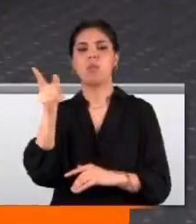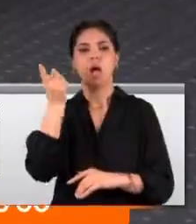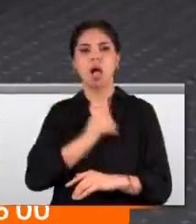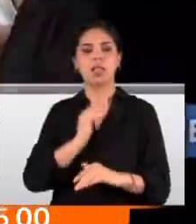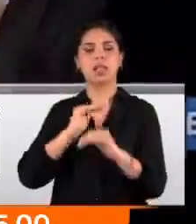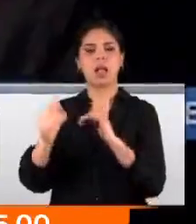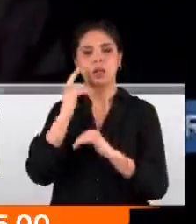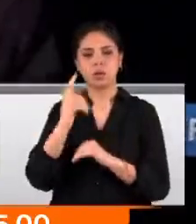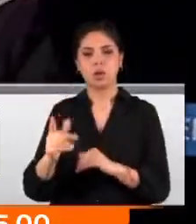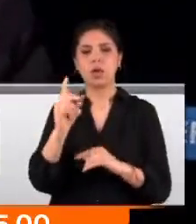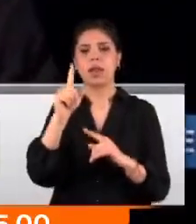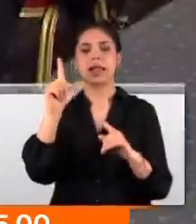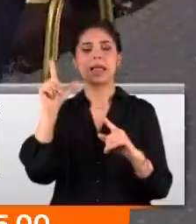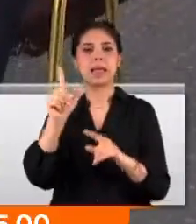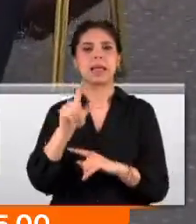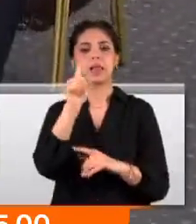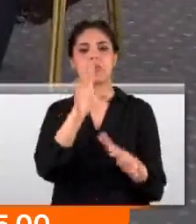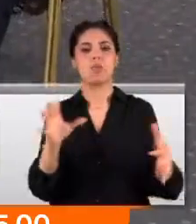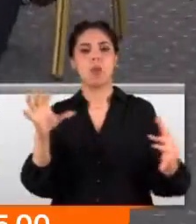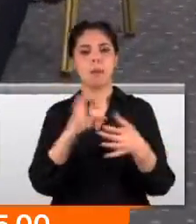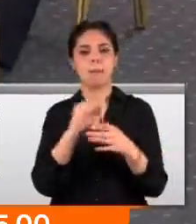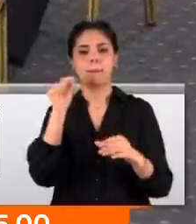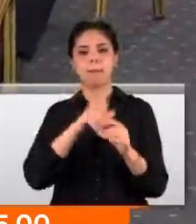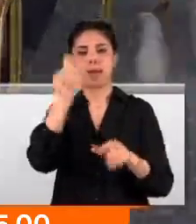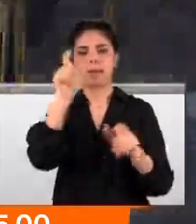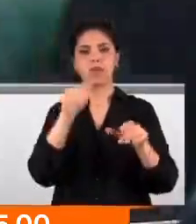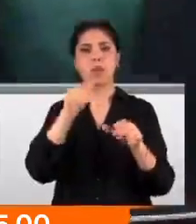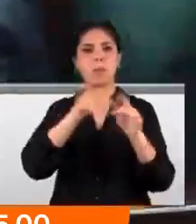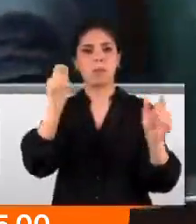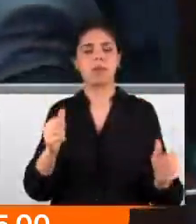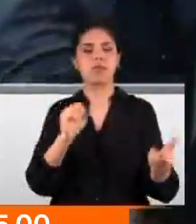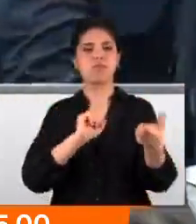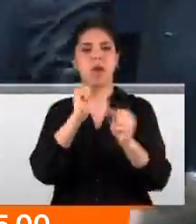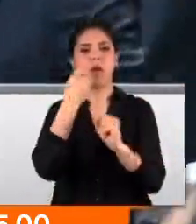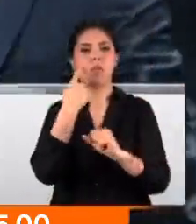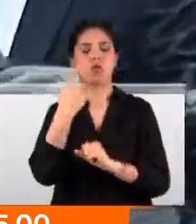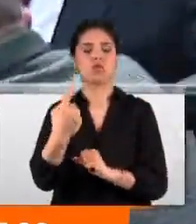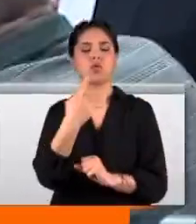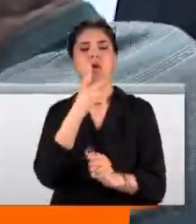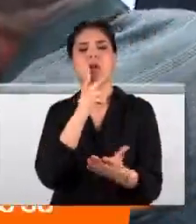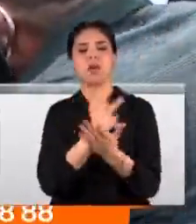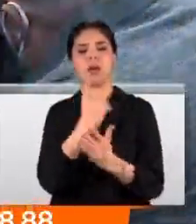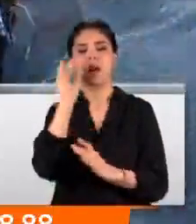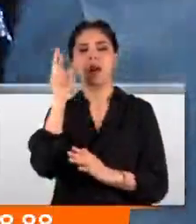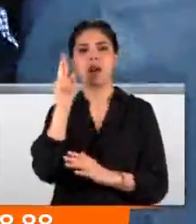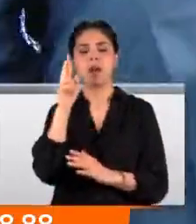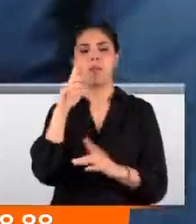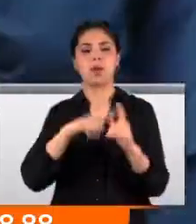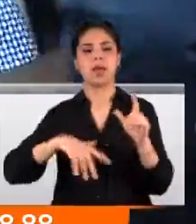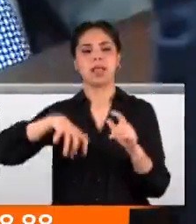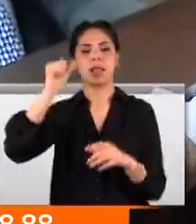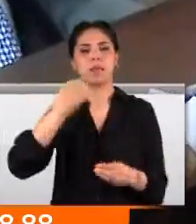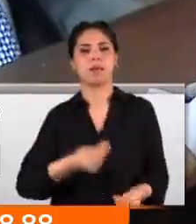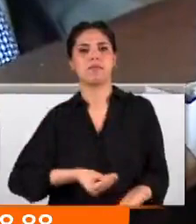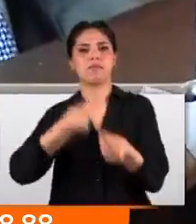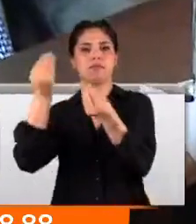karşılığı, ildeki teşkilatla uyumu ve milletvekillerinin meclisteki performansı dikkate alınıyor. Raporlar genel merkeze